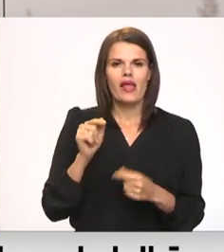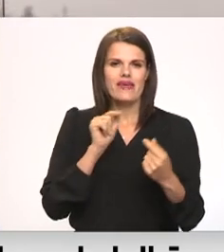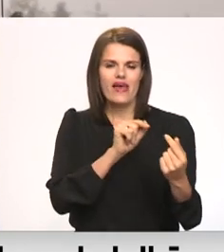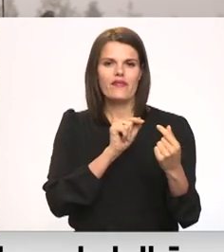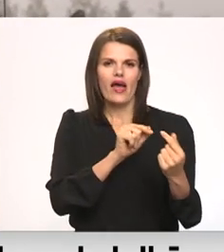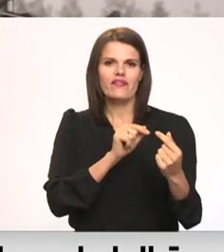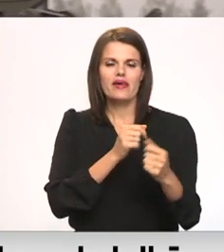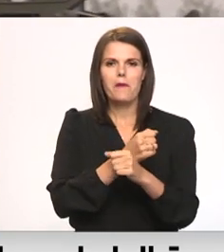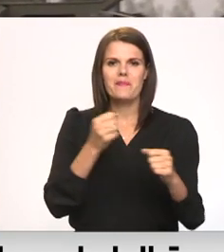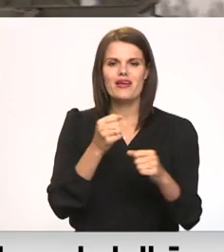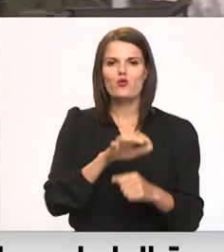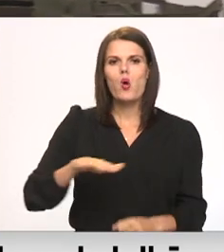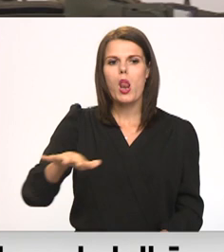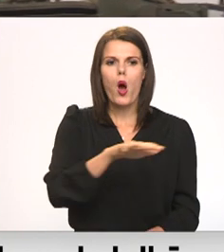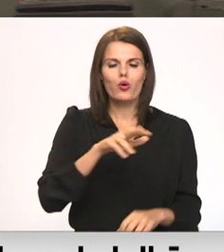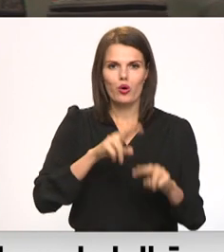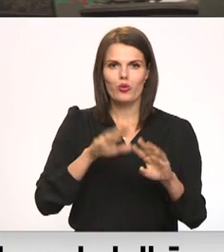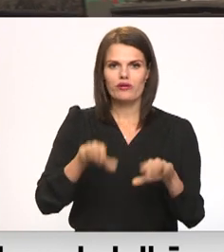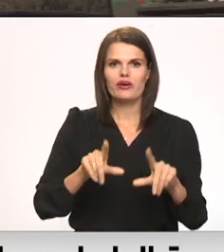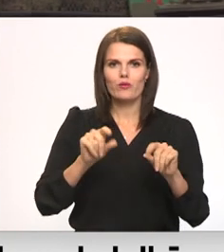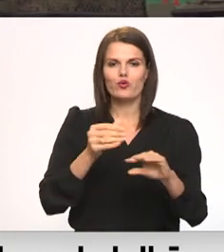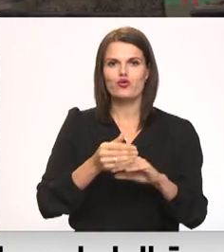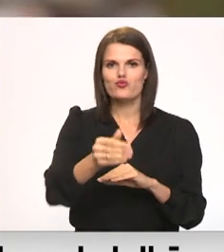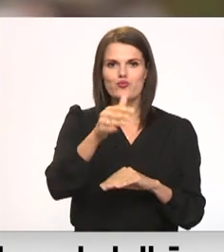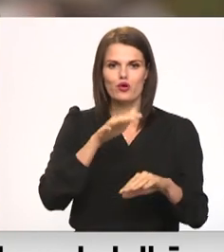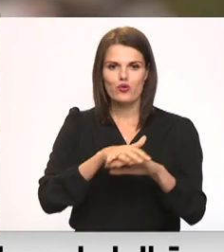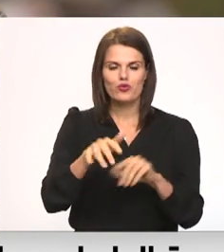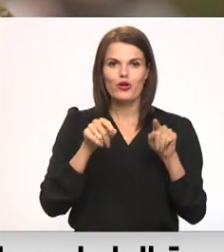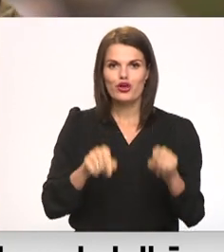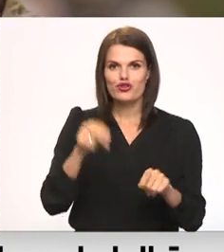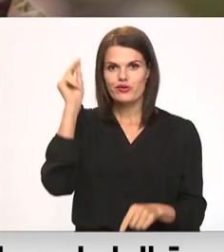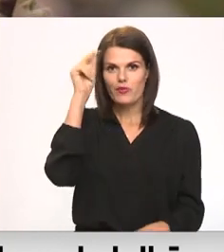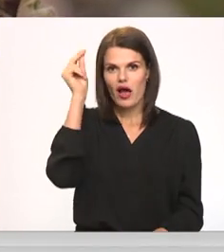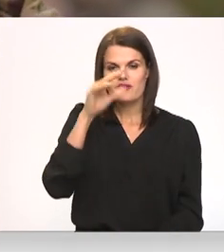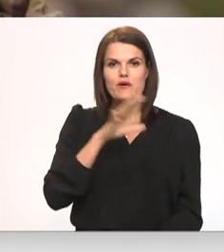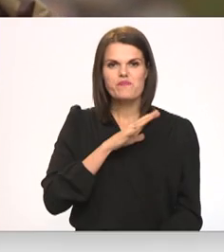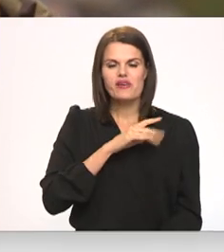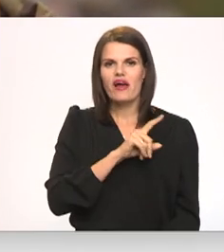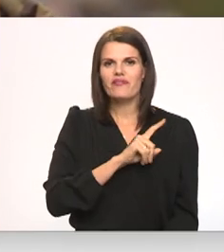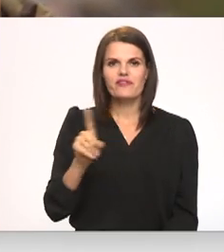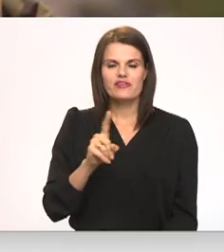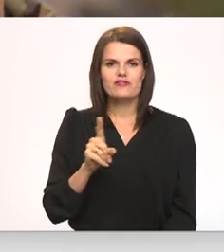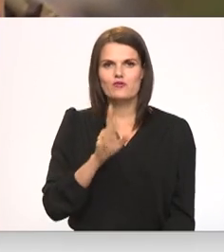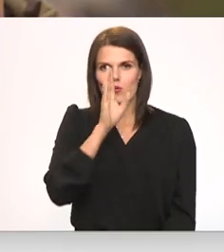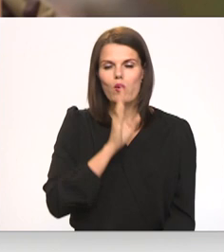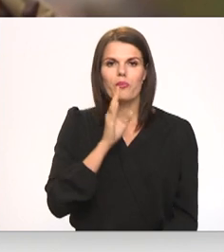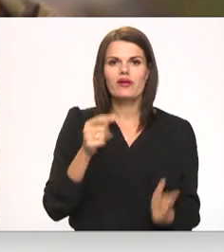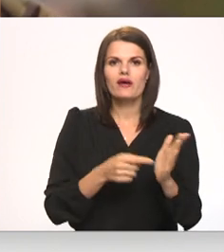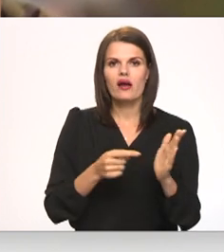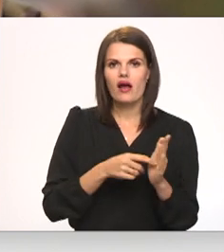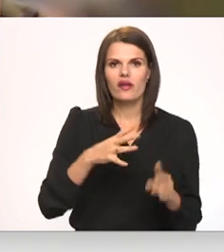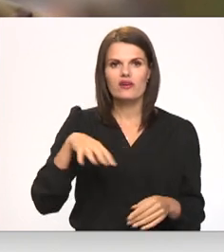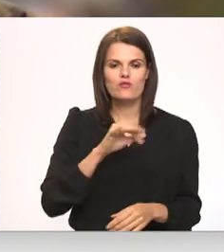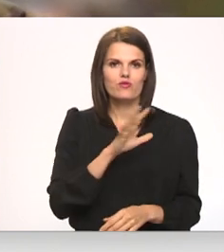vai pretinieku mīnu laukam un varējām doties uz priekšu uzbrukumā. Šīs mācības bija visagresīvākās mācības, kādas mēs